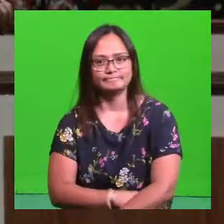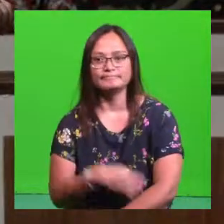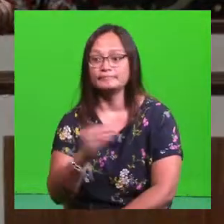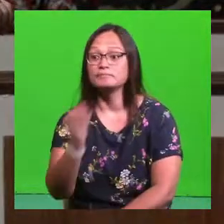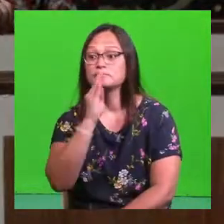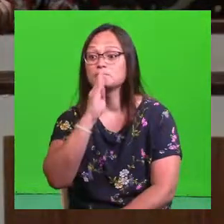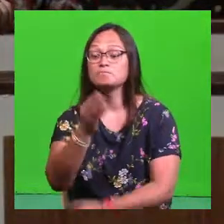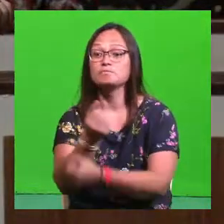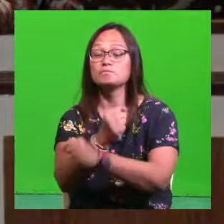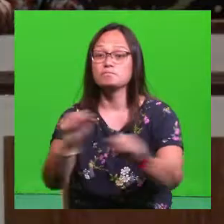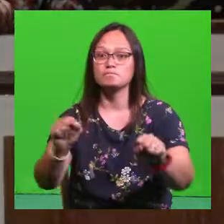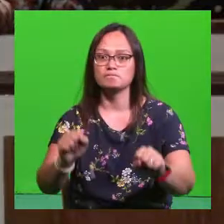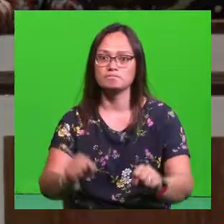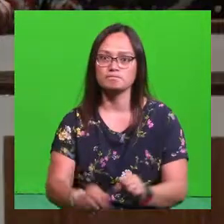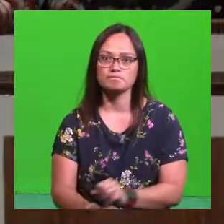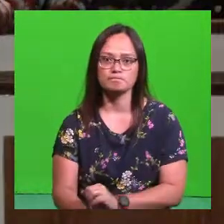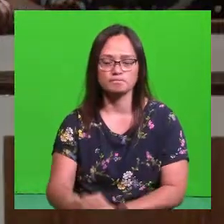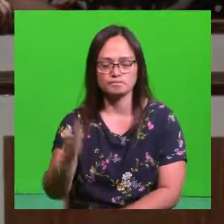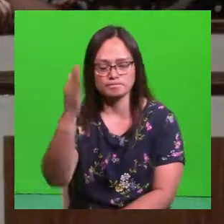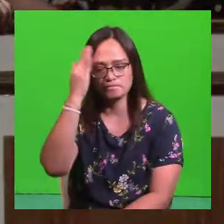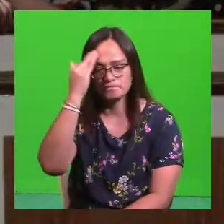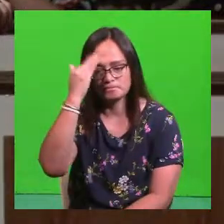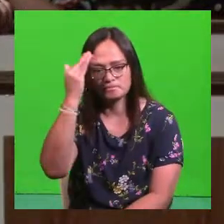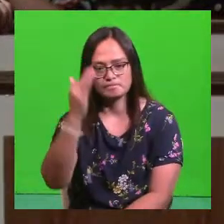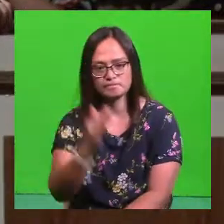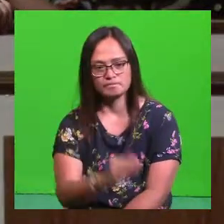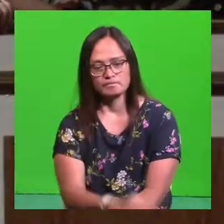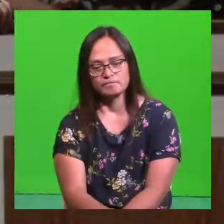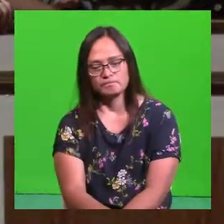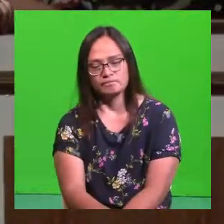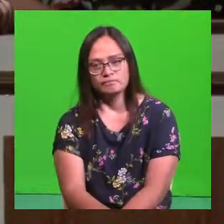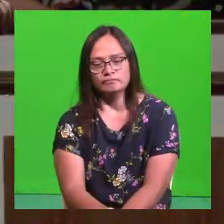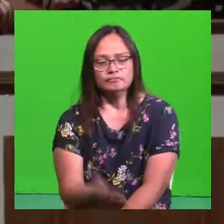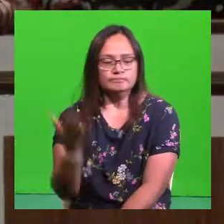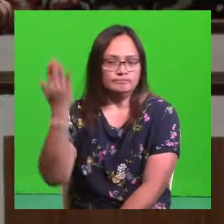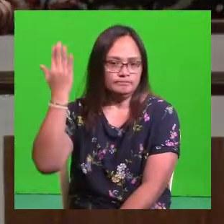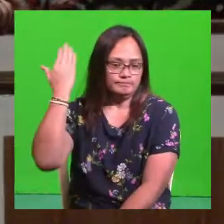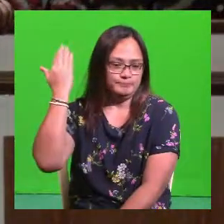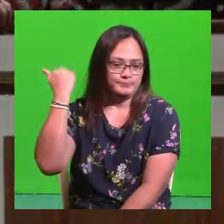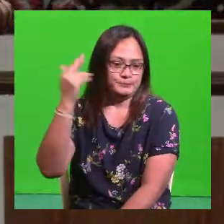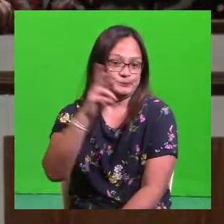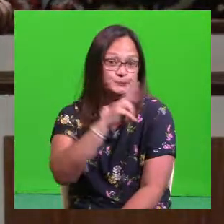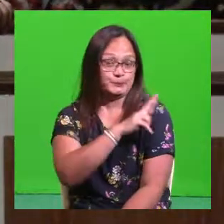Alam niyo po, nagbiyahe ako pumuntang Batangas kasama ang mga ilan. Matagal kami sa